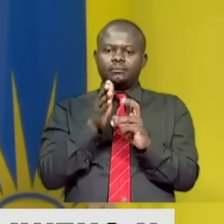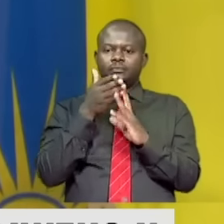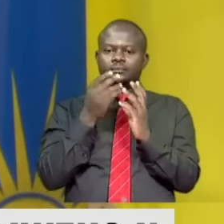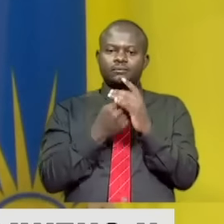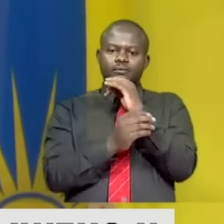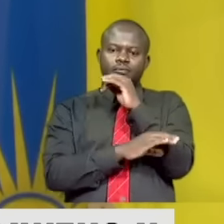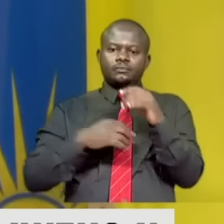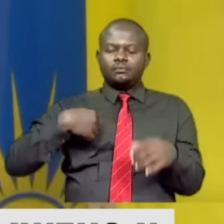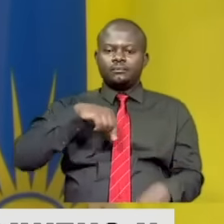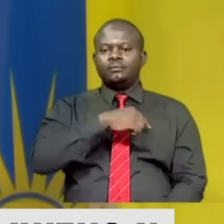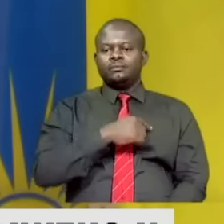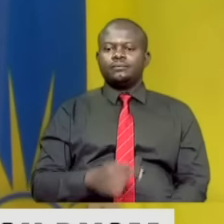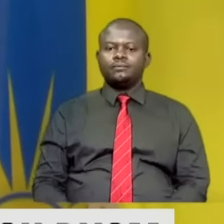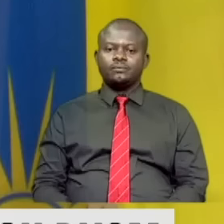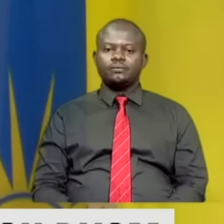byacu